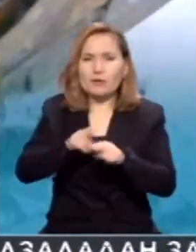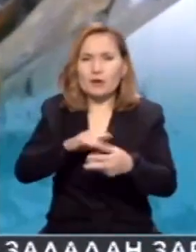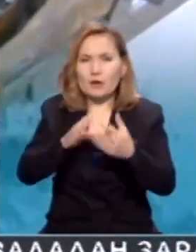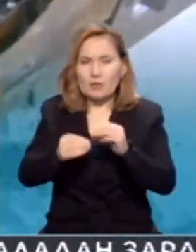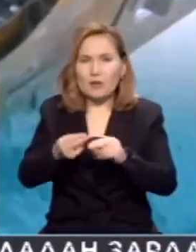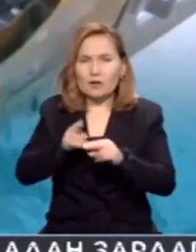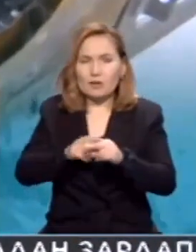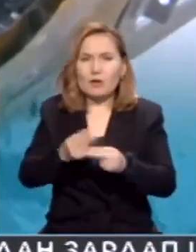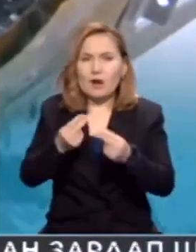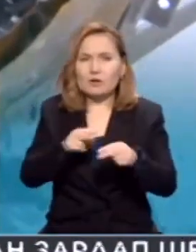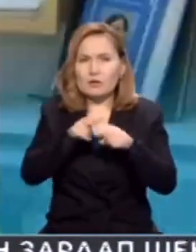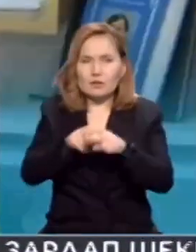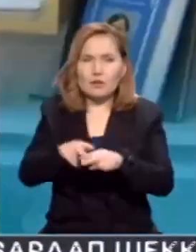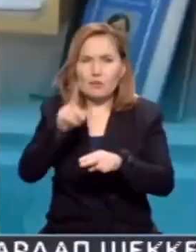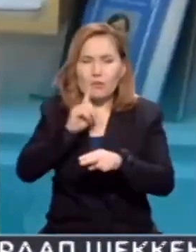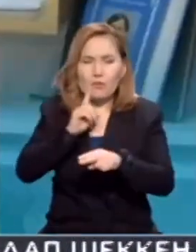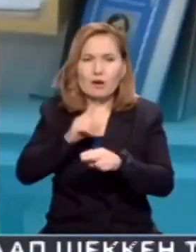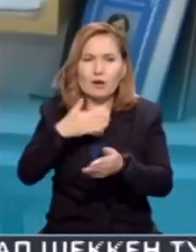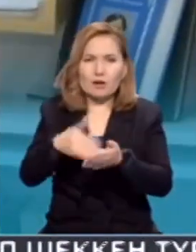тендер өткізуге тыйым салған.